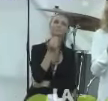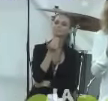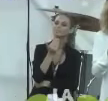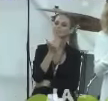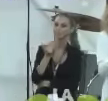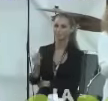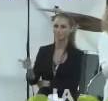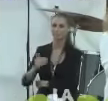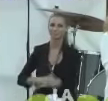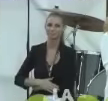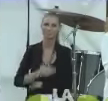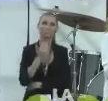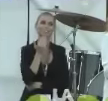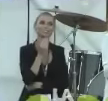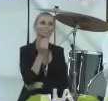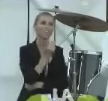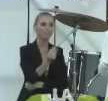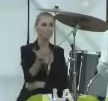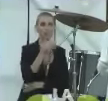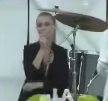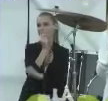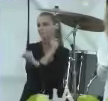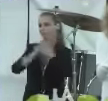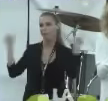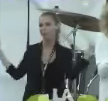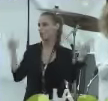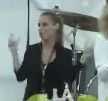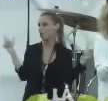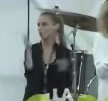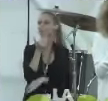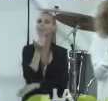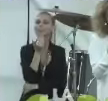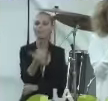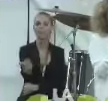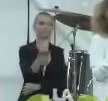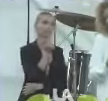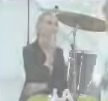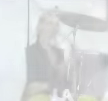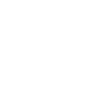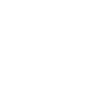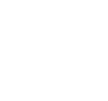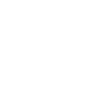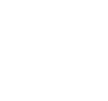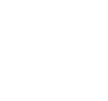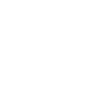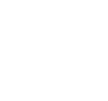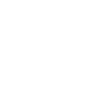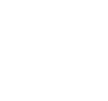niente. È una cosa meravigliosa. Grazie, grazie, grazie.